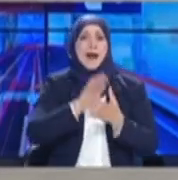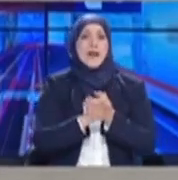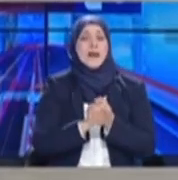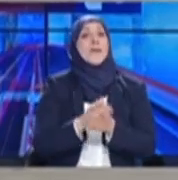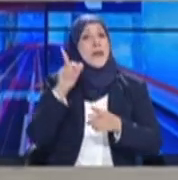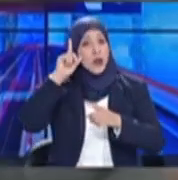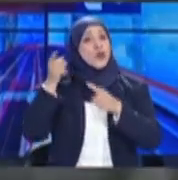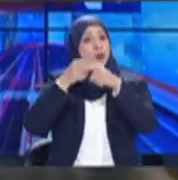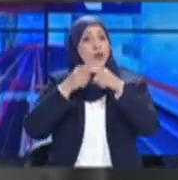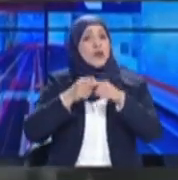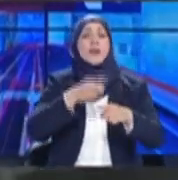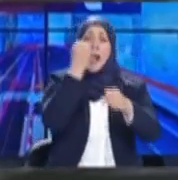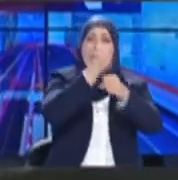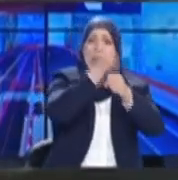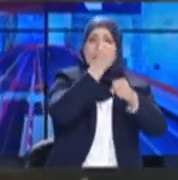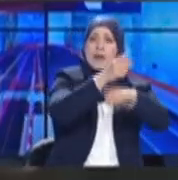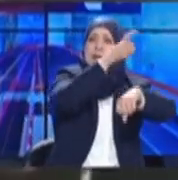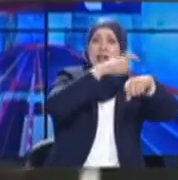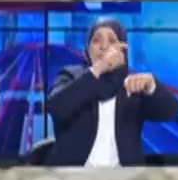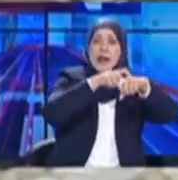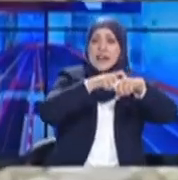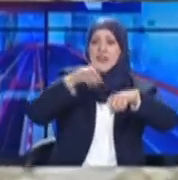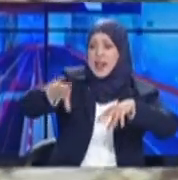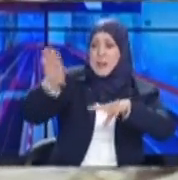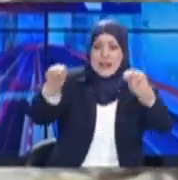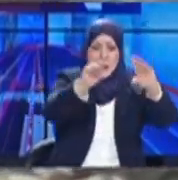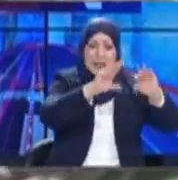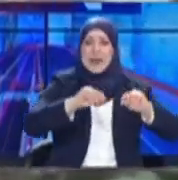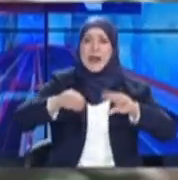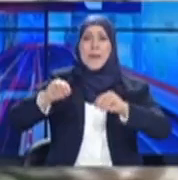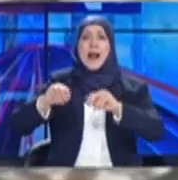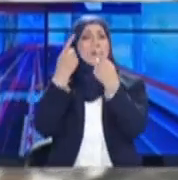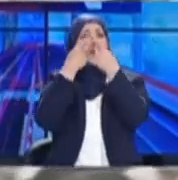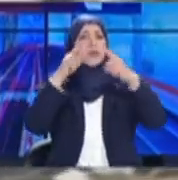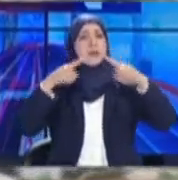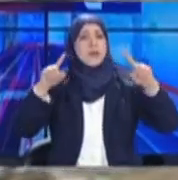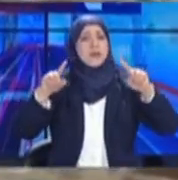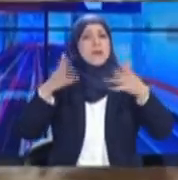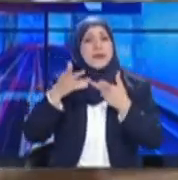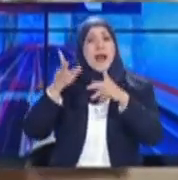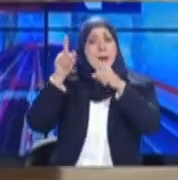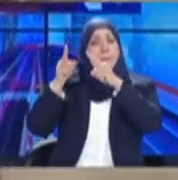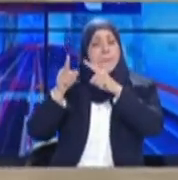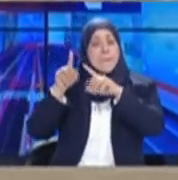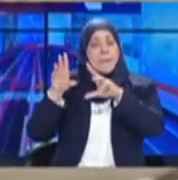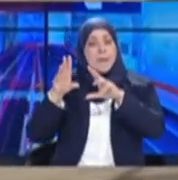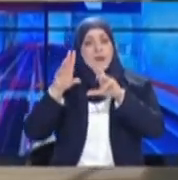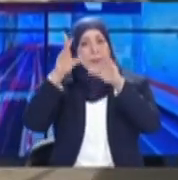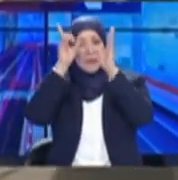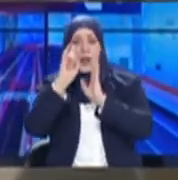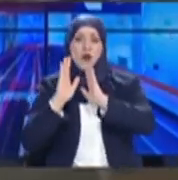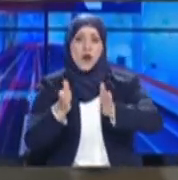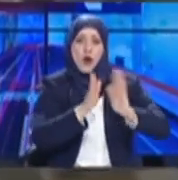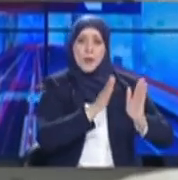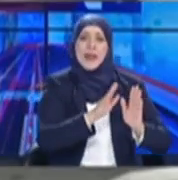جانب النشاط العادي للبلديه الاسواق اليوميه والاسبوعيه والمسائل الاخ والمؤسسات الاستشفائيه ومحطات النقل